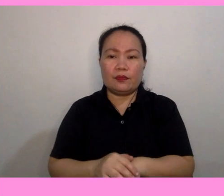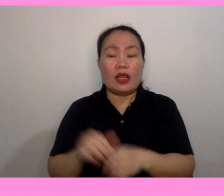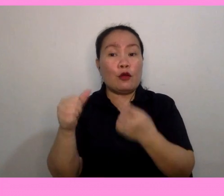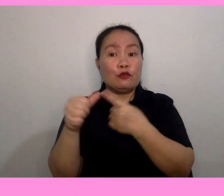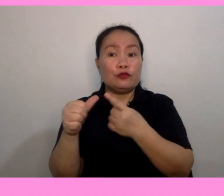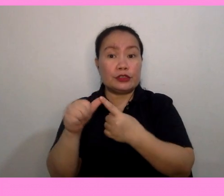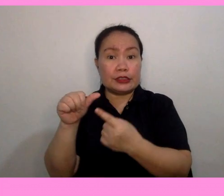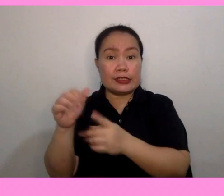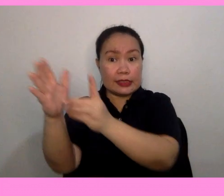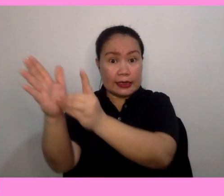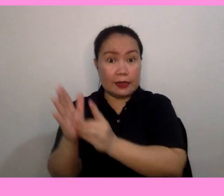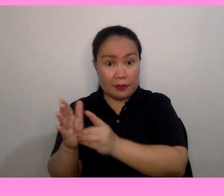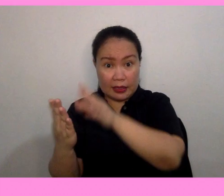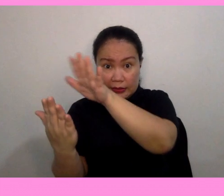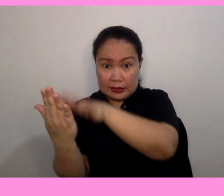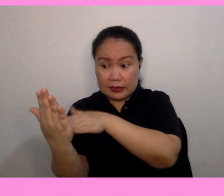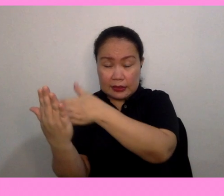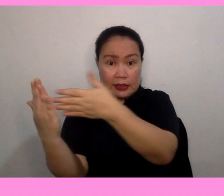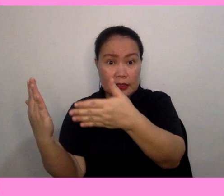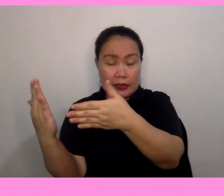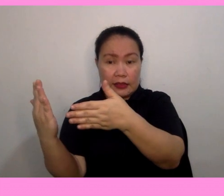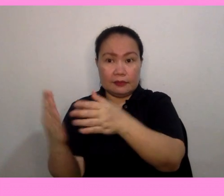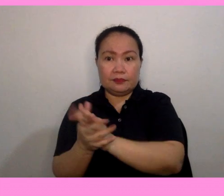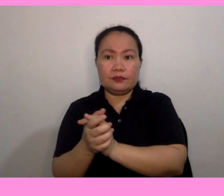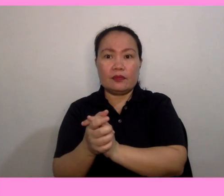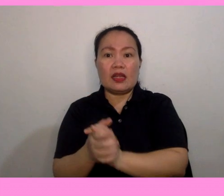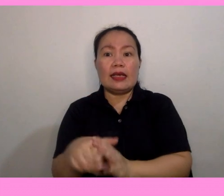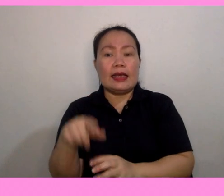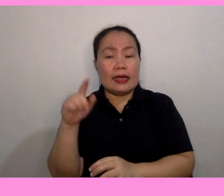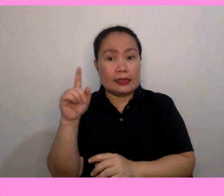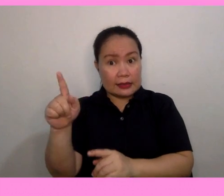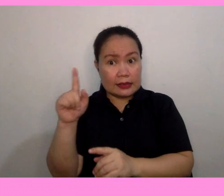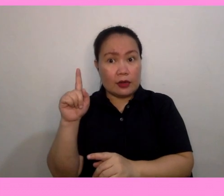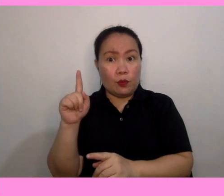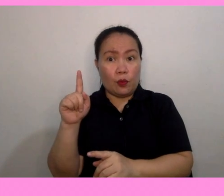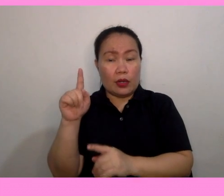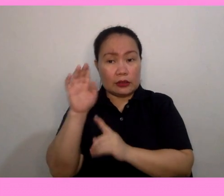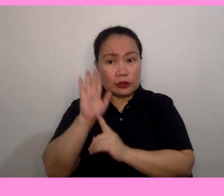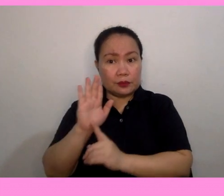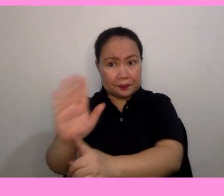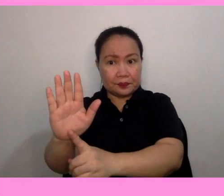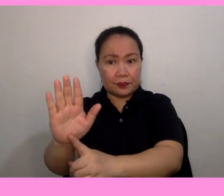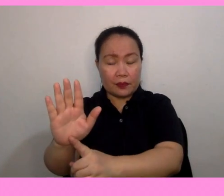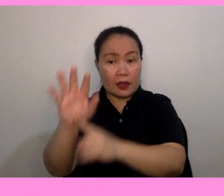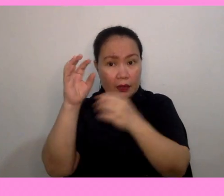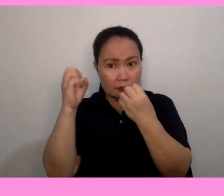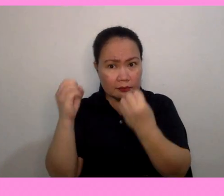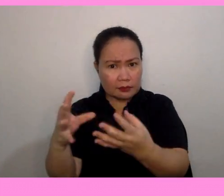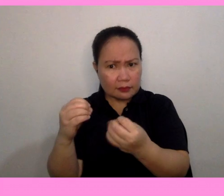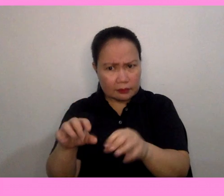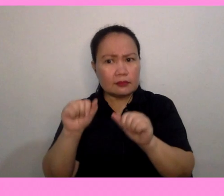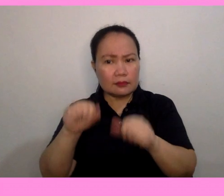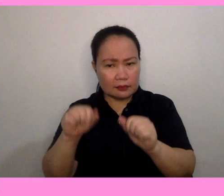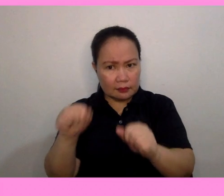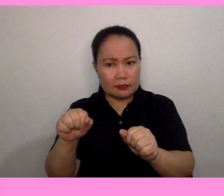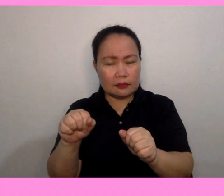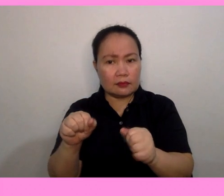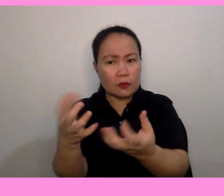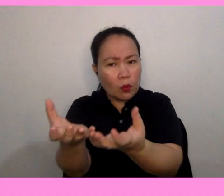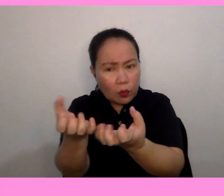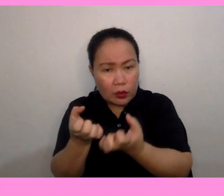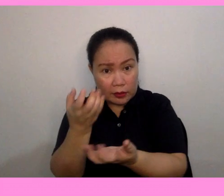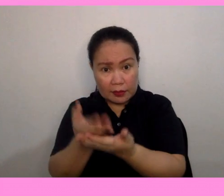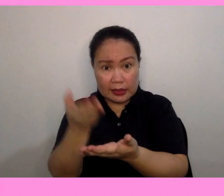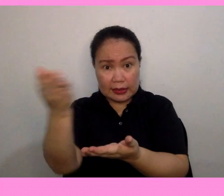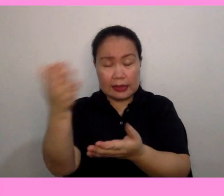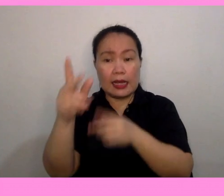Ang demand schedule. Ang demand schedule ay isang talaan na nagpapakita ng dami na kaya at gustong